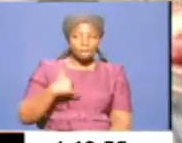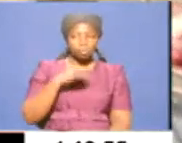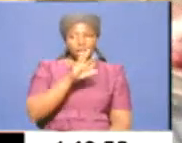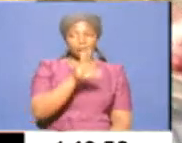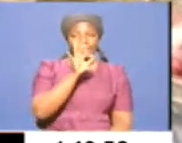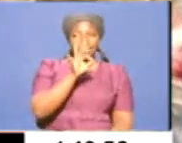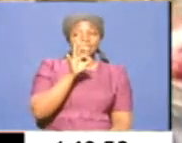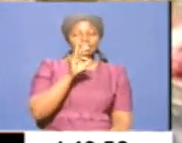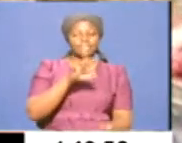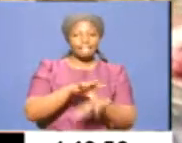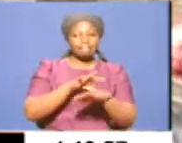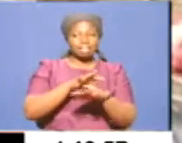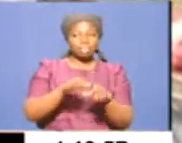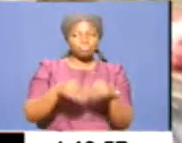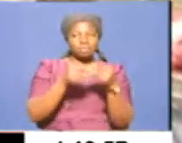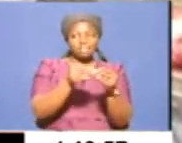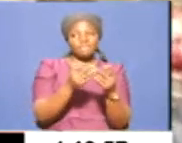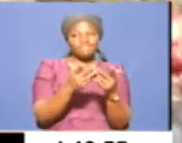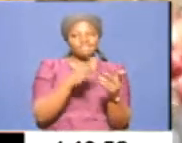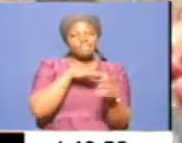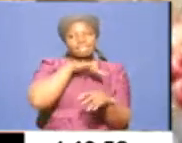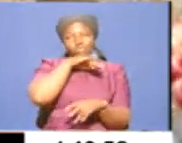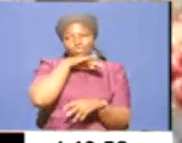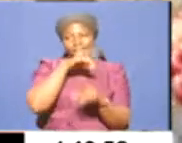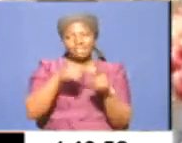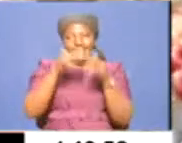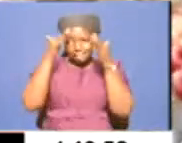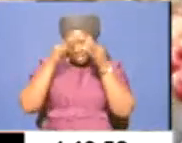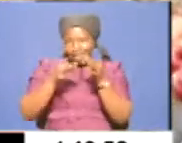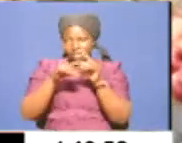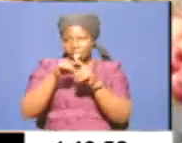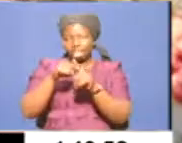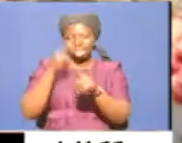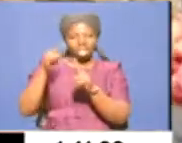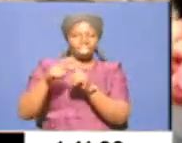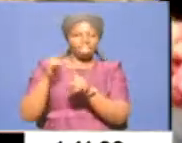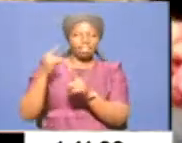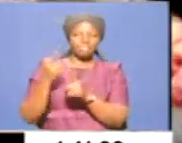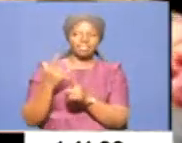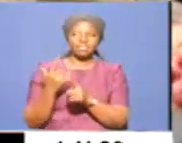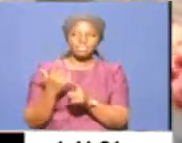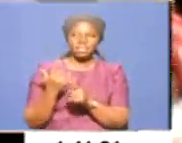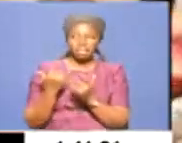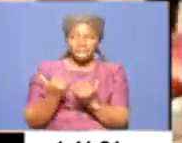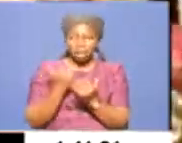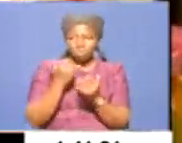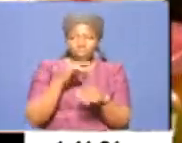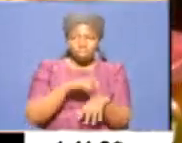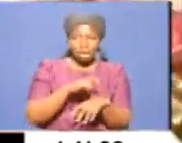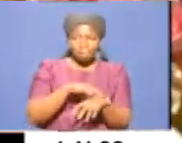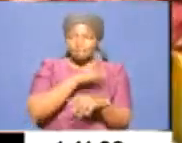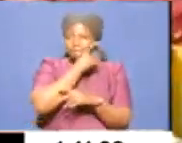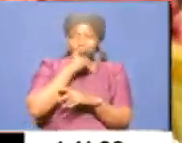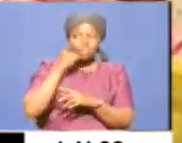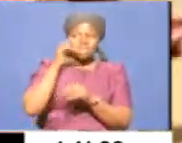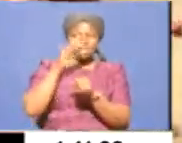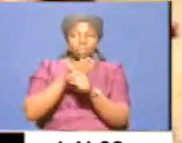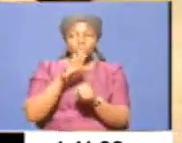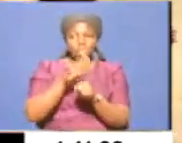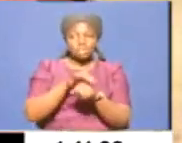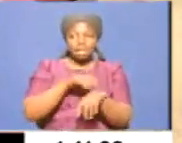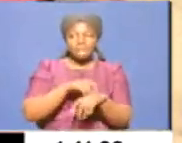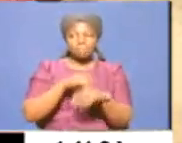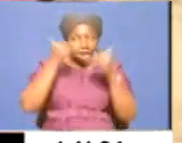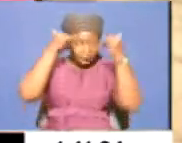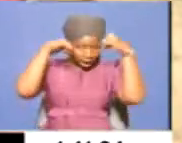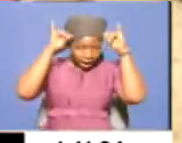itwa tunje sedie kuchinja. Sahi wajua shida kwa sababu ukame ni mwingi. Ngombe ikifa hivyo, kama ngombe